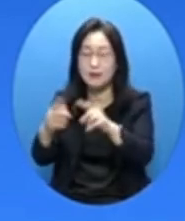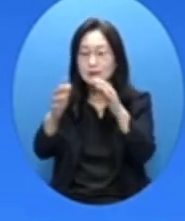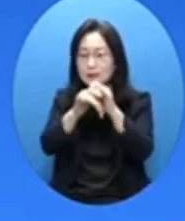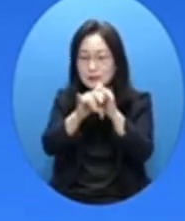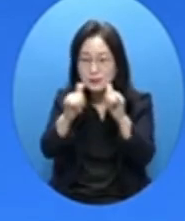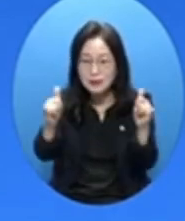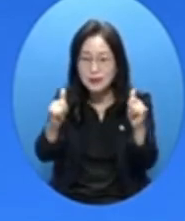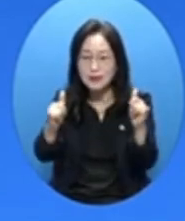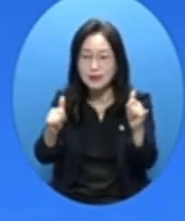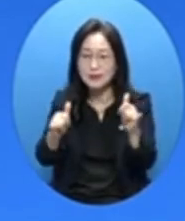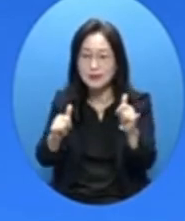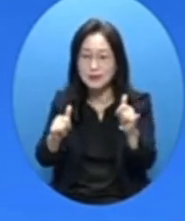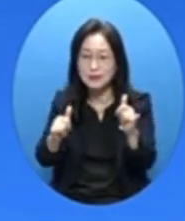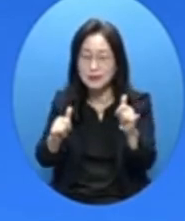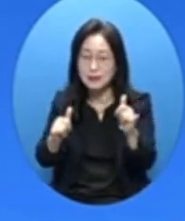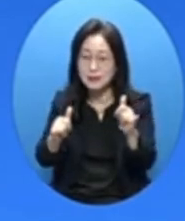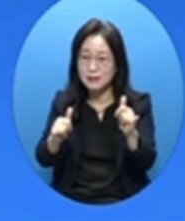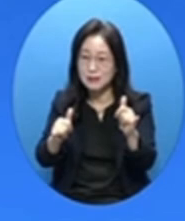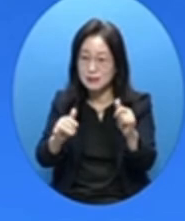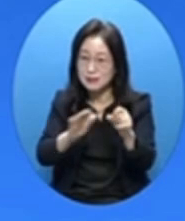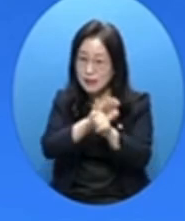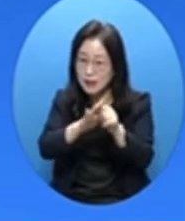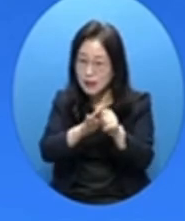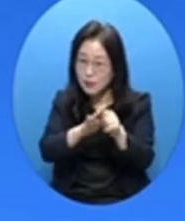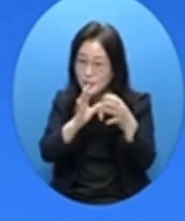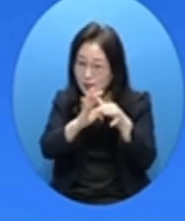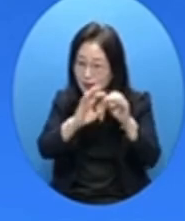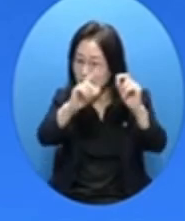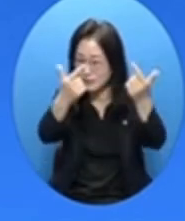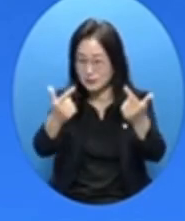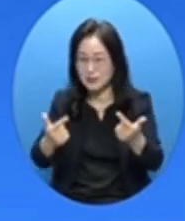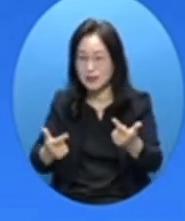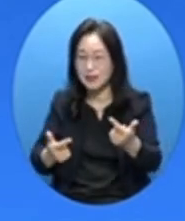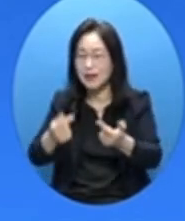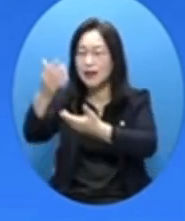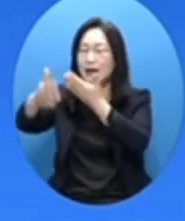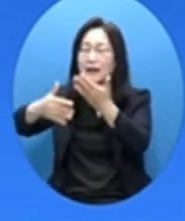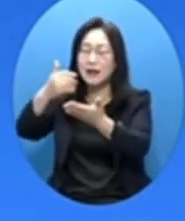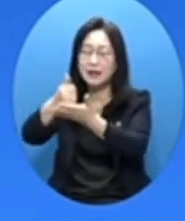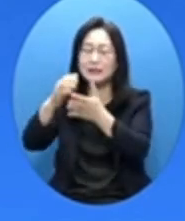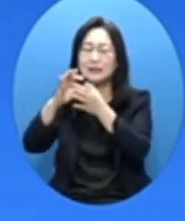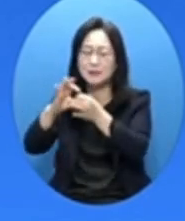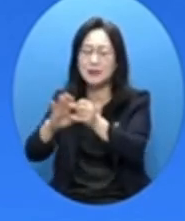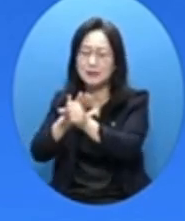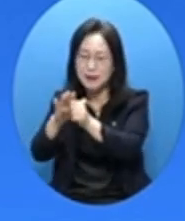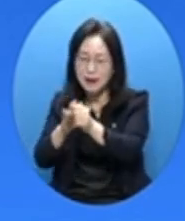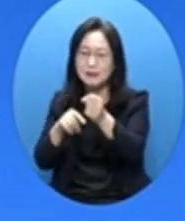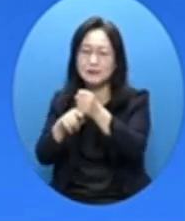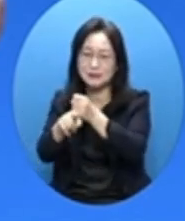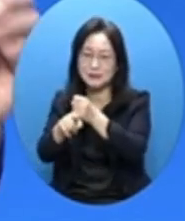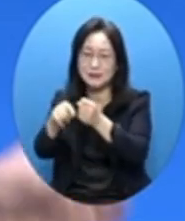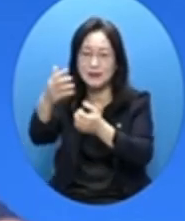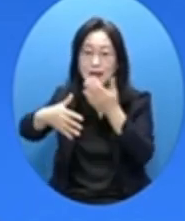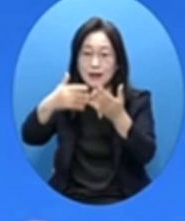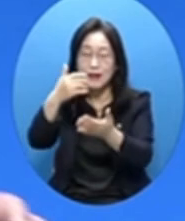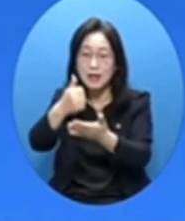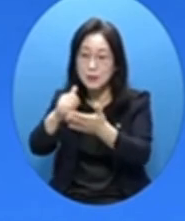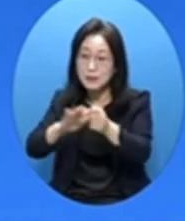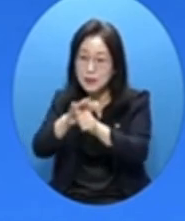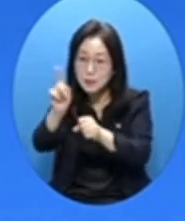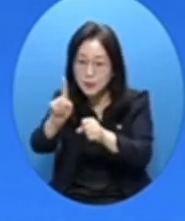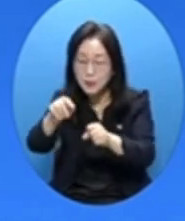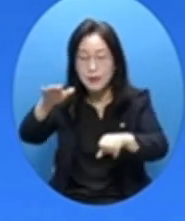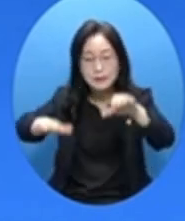인간의 사랑을 이해하는 것이 아닙니다 여기서 말하는 사랑은 하나님의 사랑을 의미합니다 하나님의 사랑은 차별이 없고